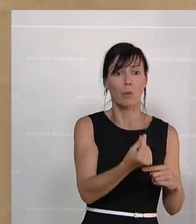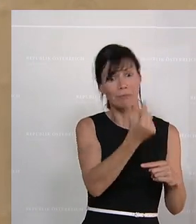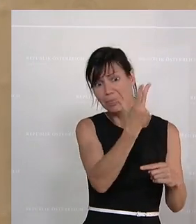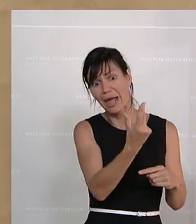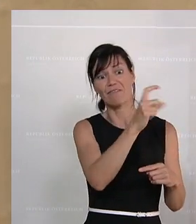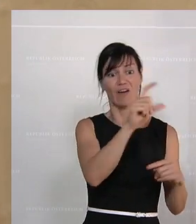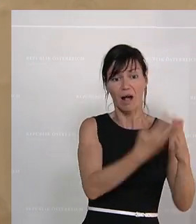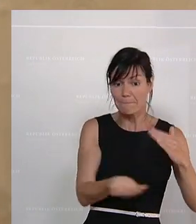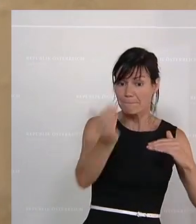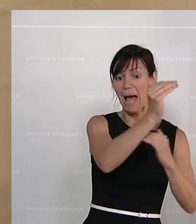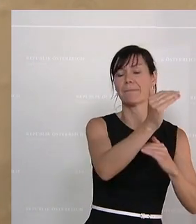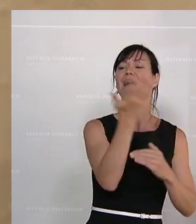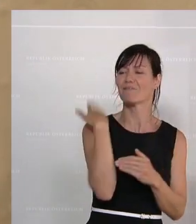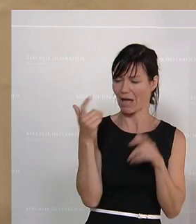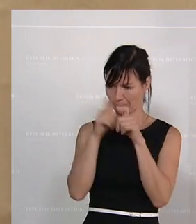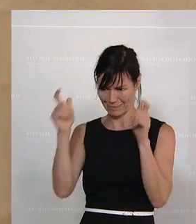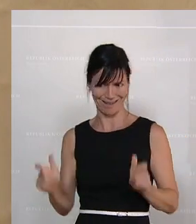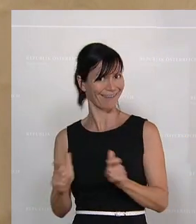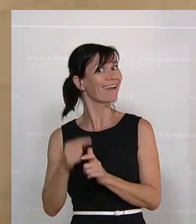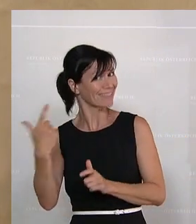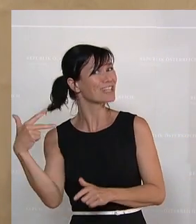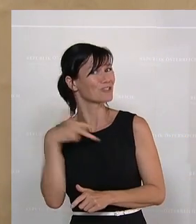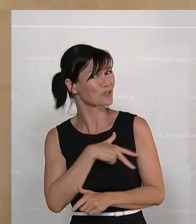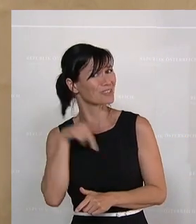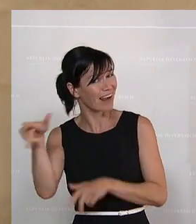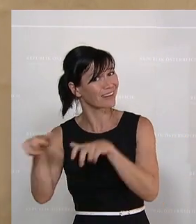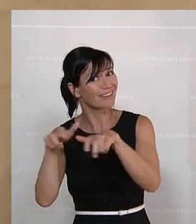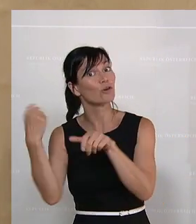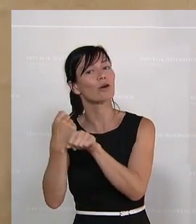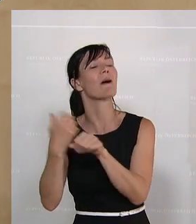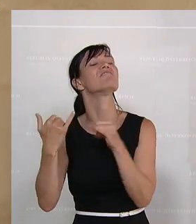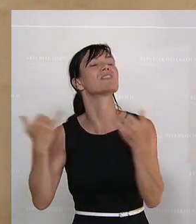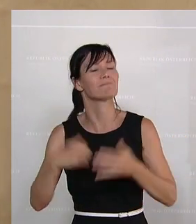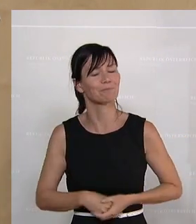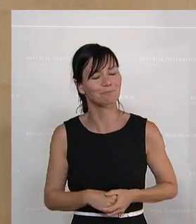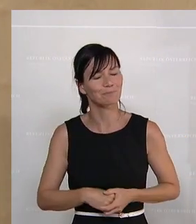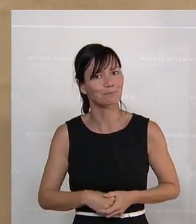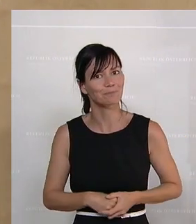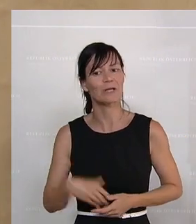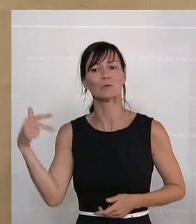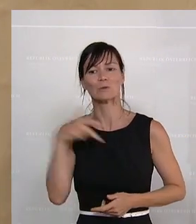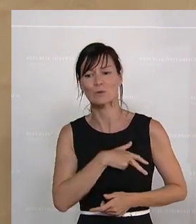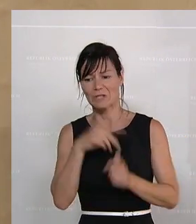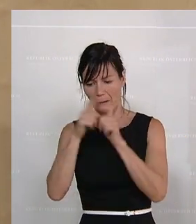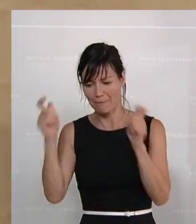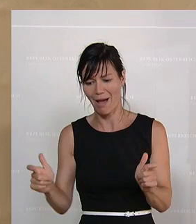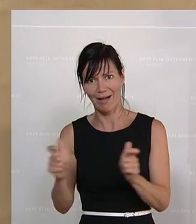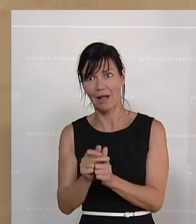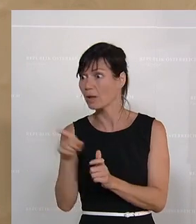und die so leicht wie diese pakete ausschaltung sozialpaket habe von der spd damals